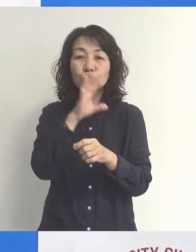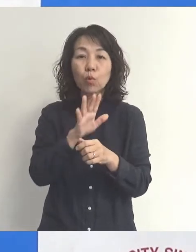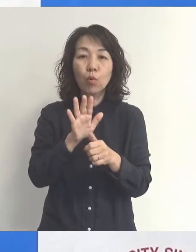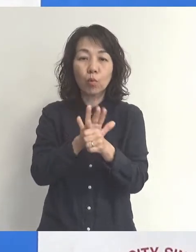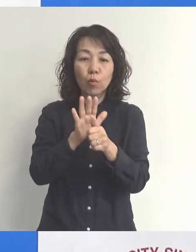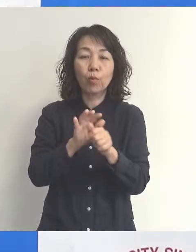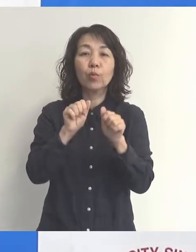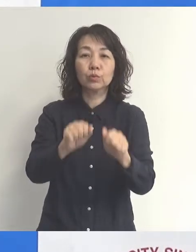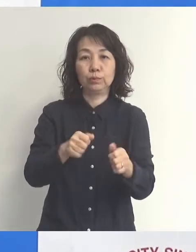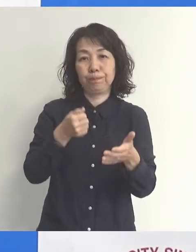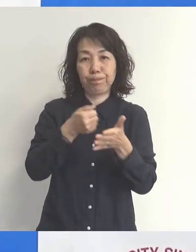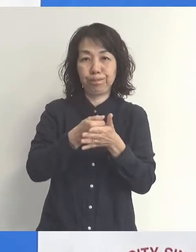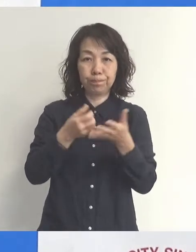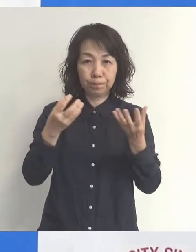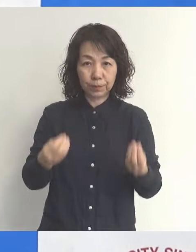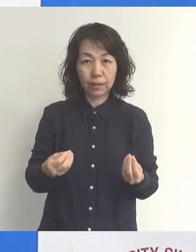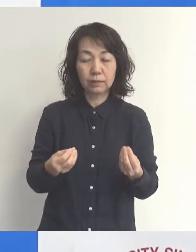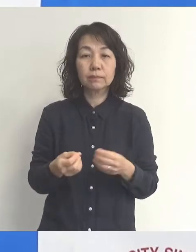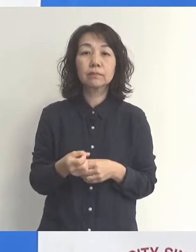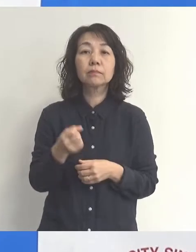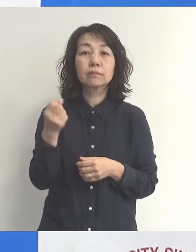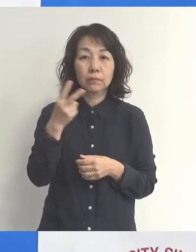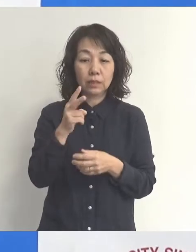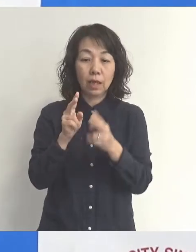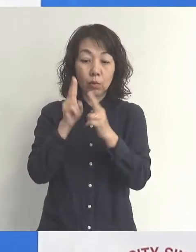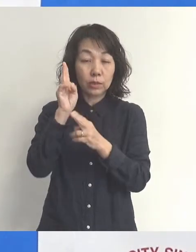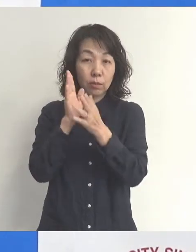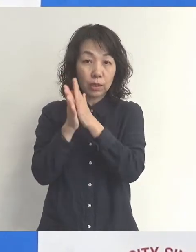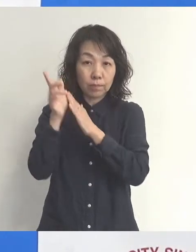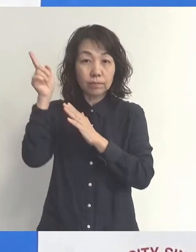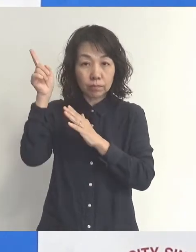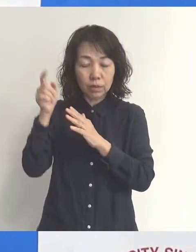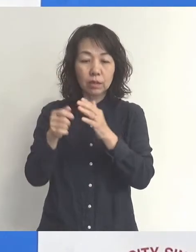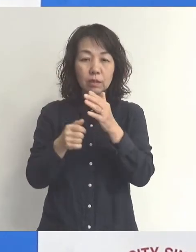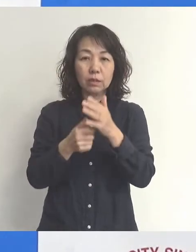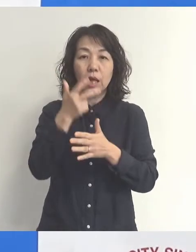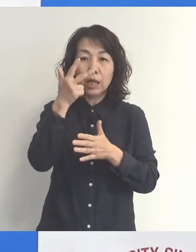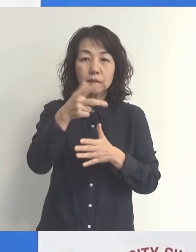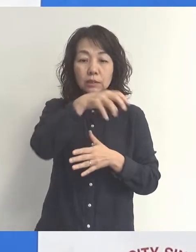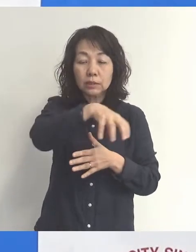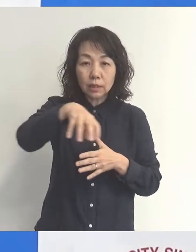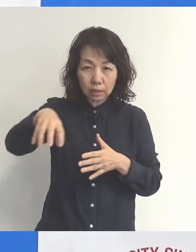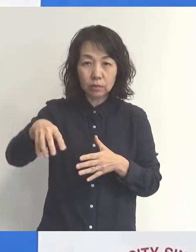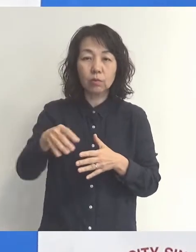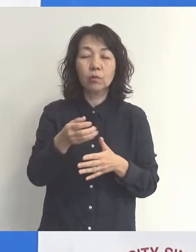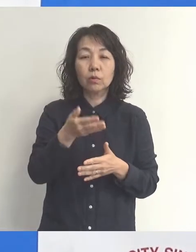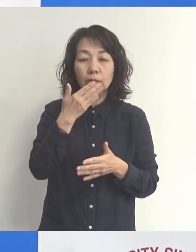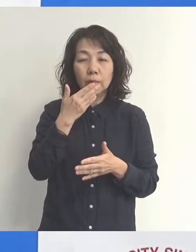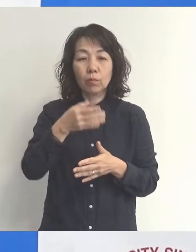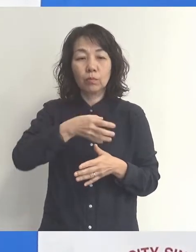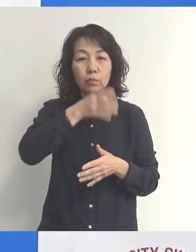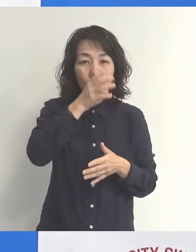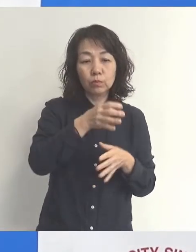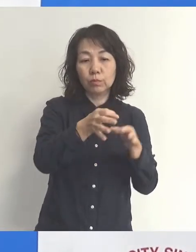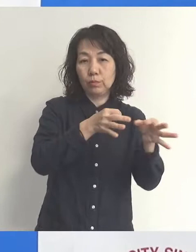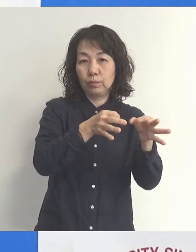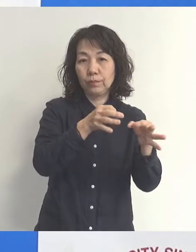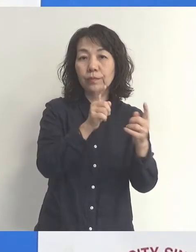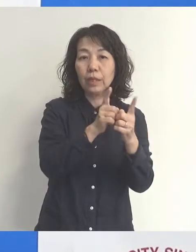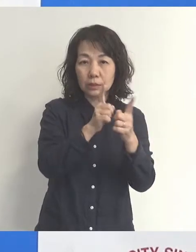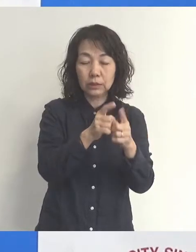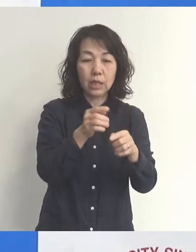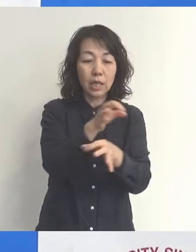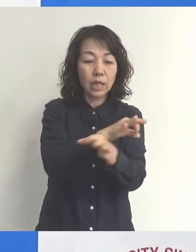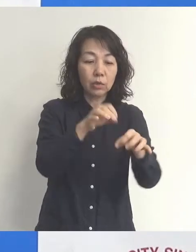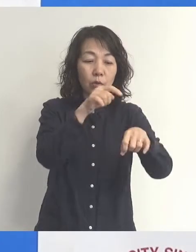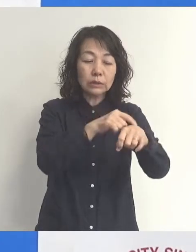。また県においては、本市域内の飲食店等を対象に時短営業の要